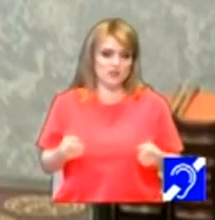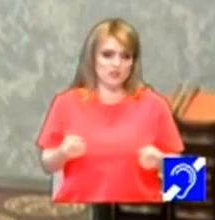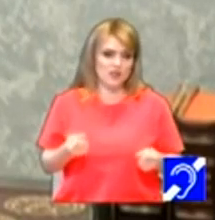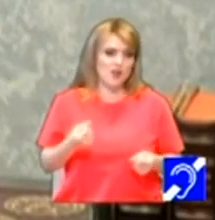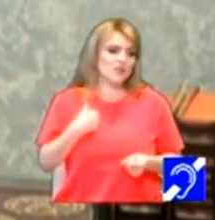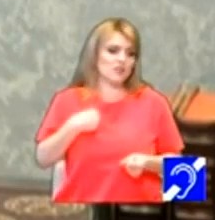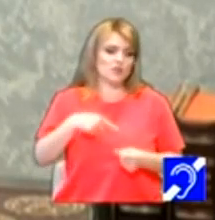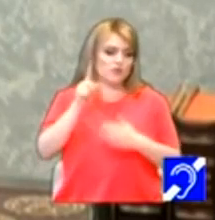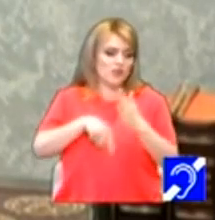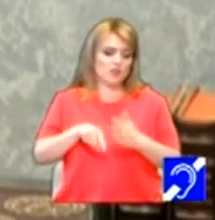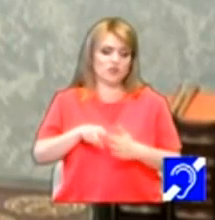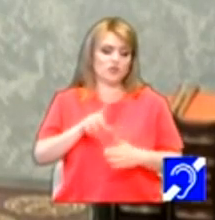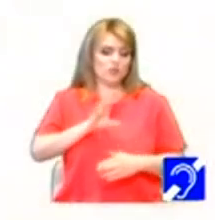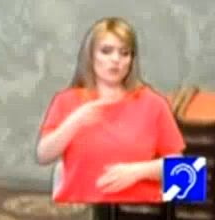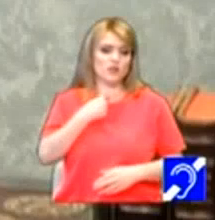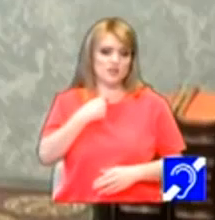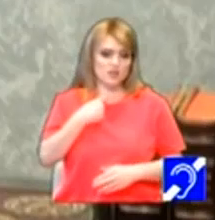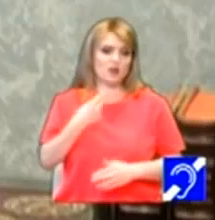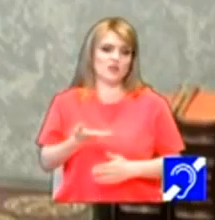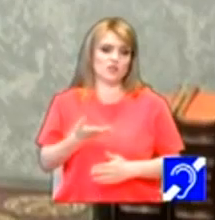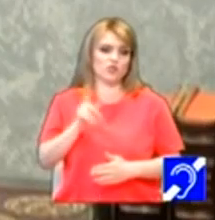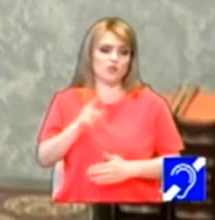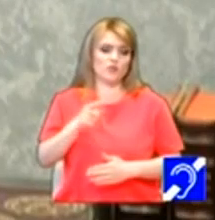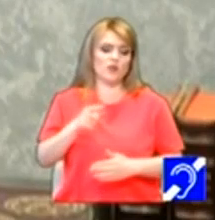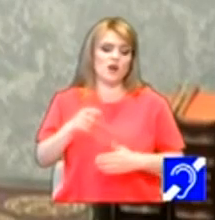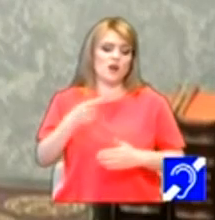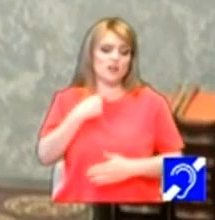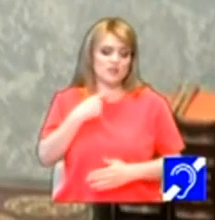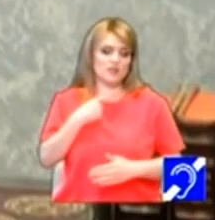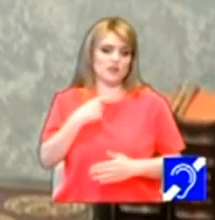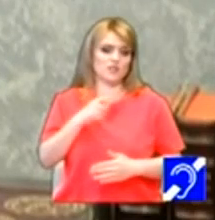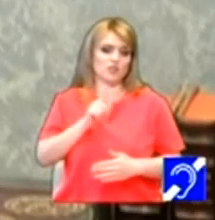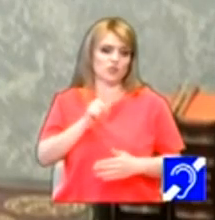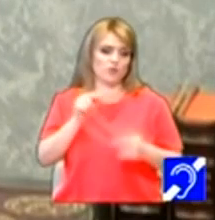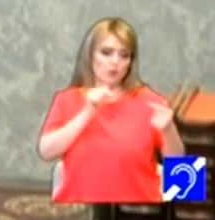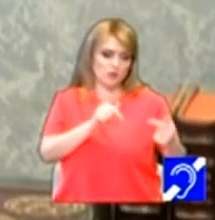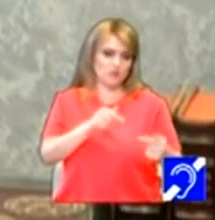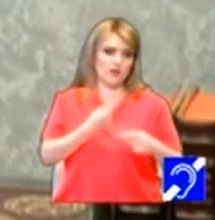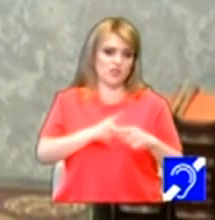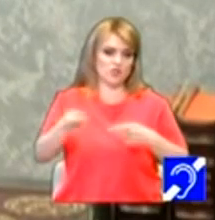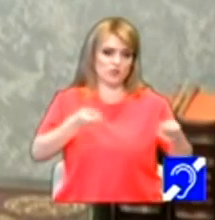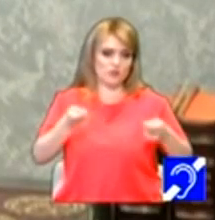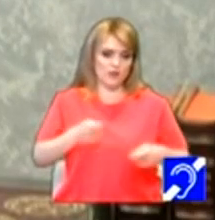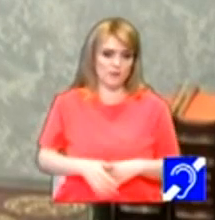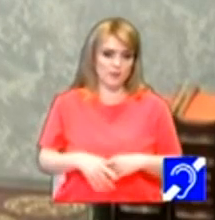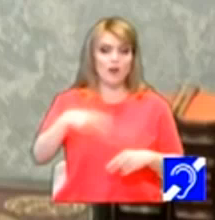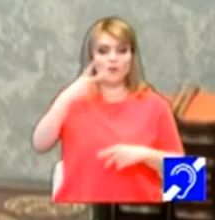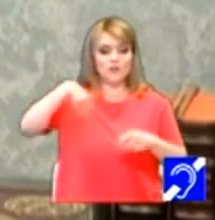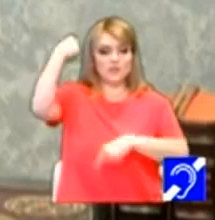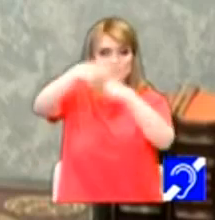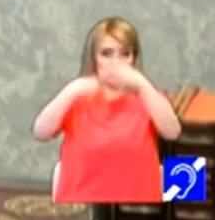nu vor fi voturi pentru demisia guvernului Chicu. Săptămâna viitoare vom vedea un vot comun a